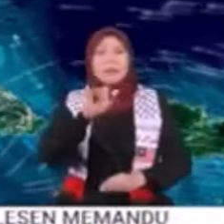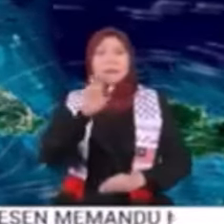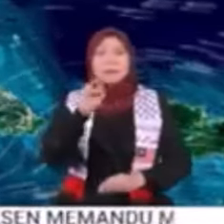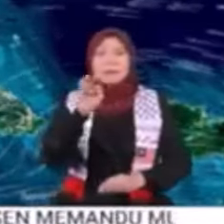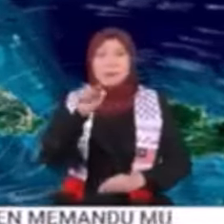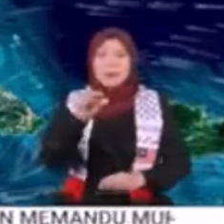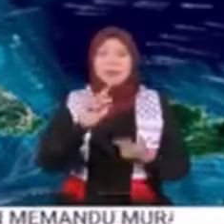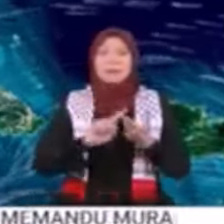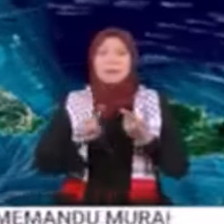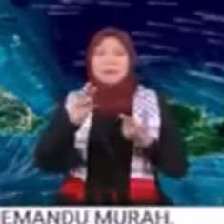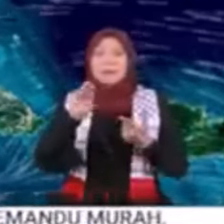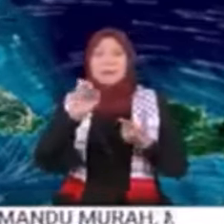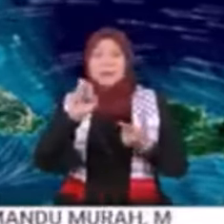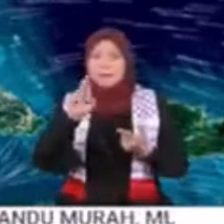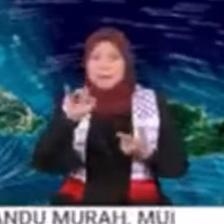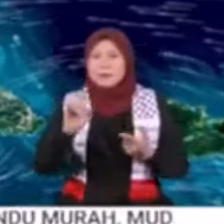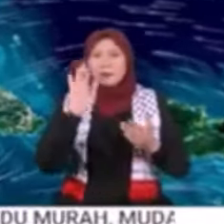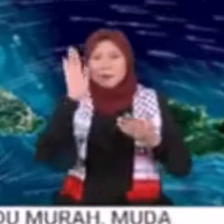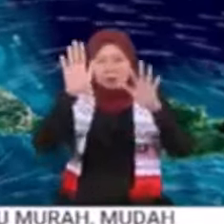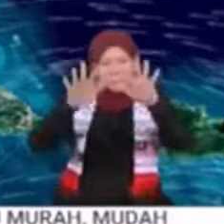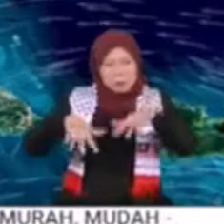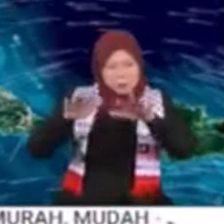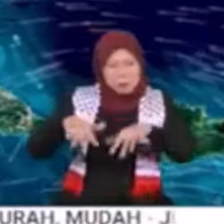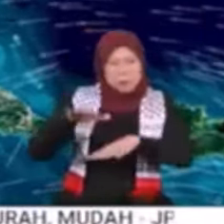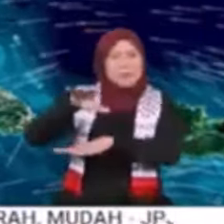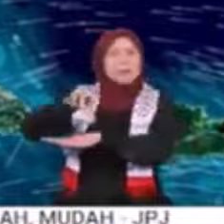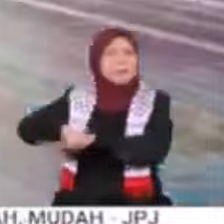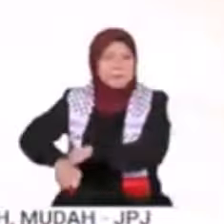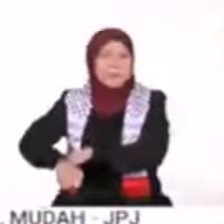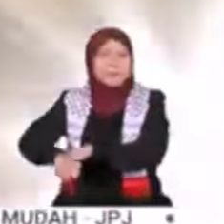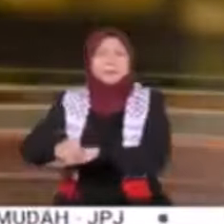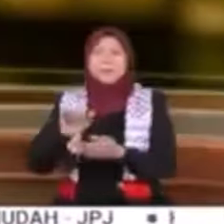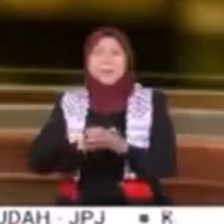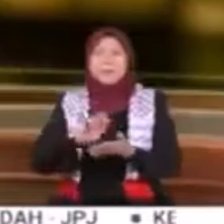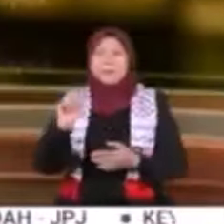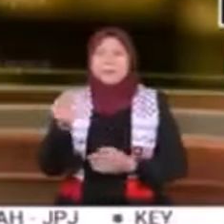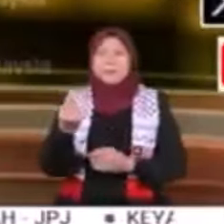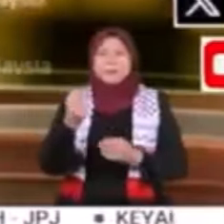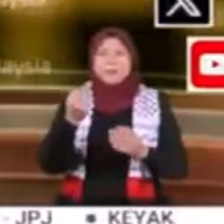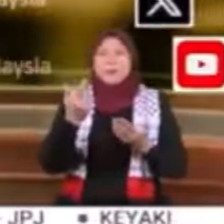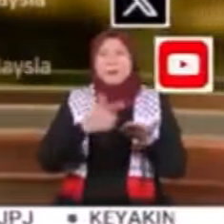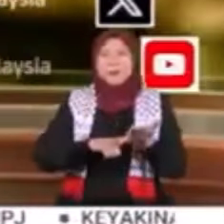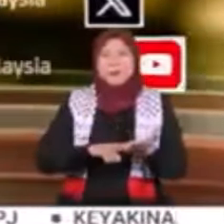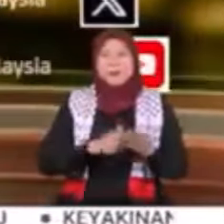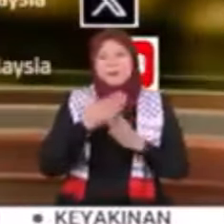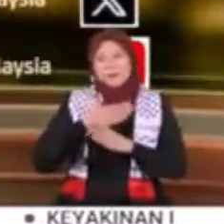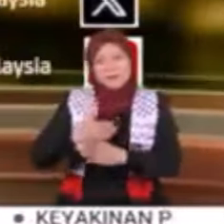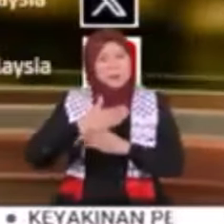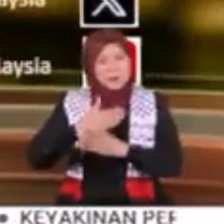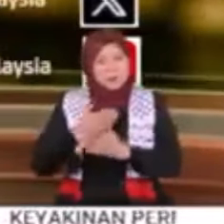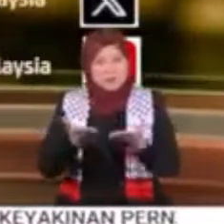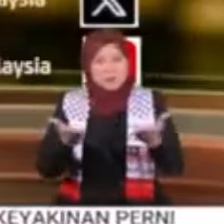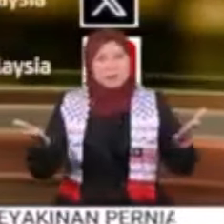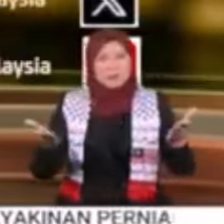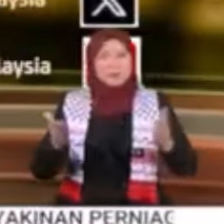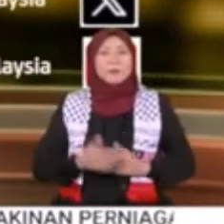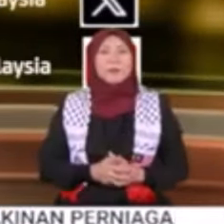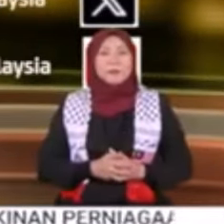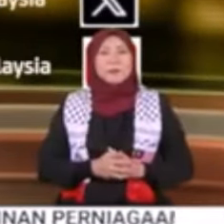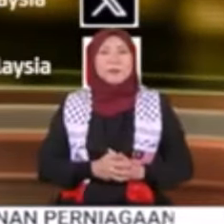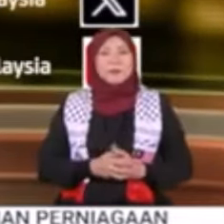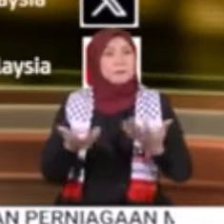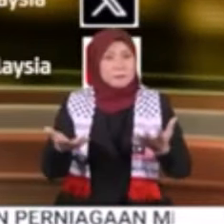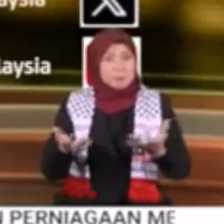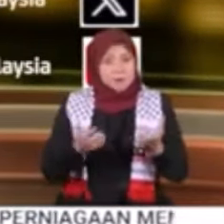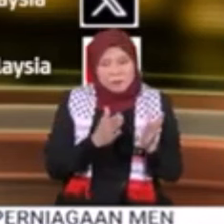dan juga Miri, akan berlanjutan sehingga ke malam nanti. Baik, ini sahaja laporan cuaca yang dapat saya kongsikan dengan anda semua. Bagi anda